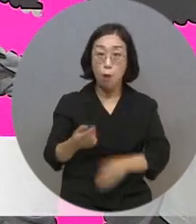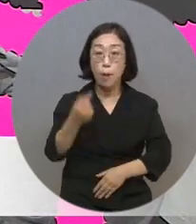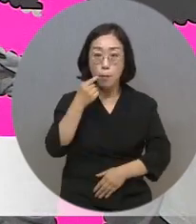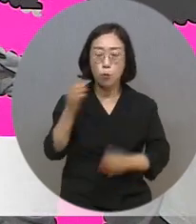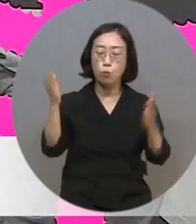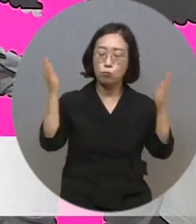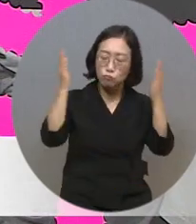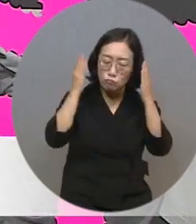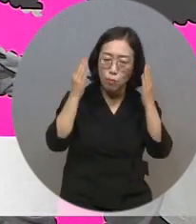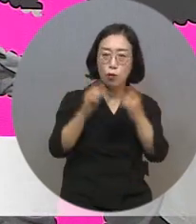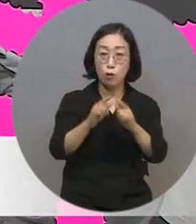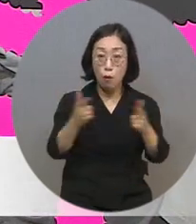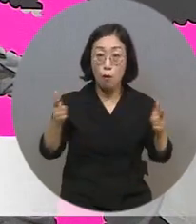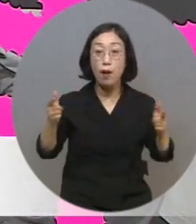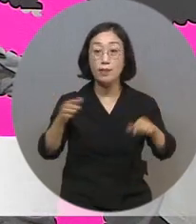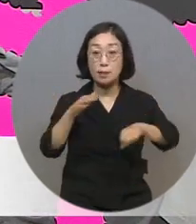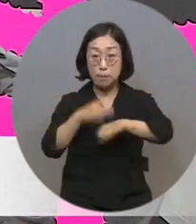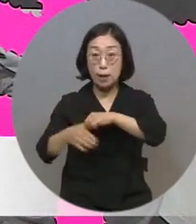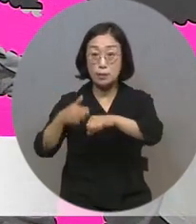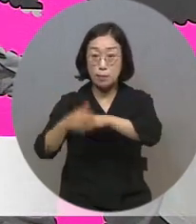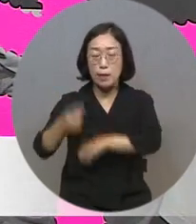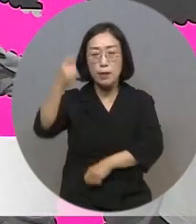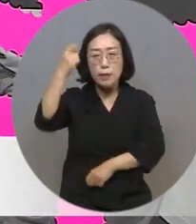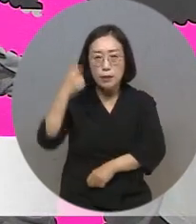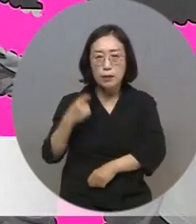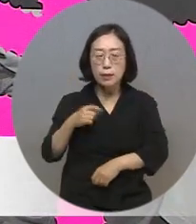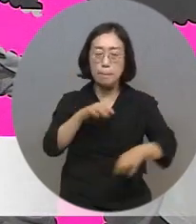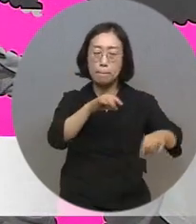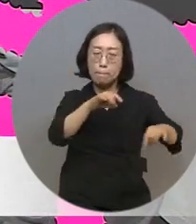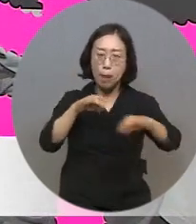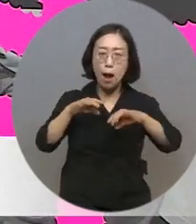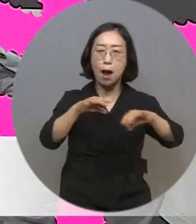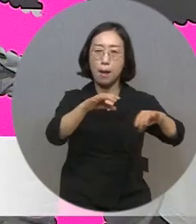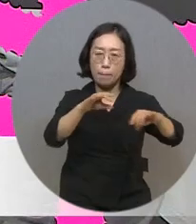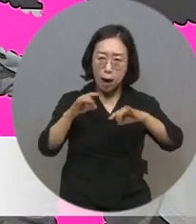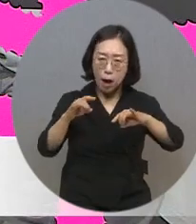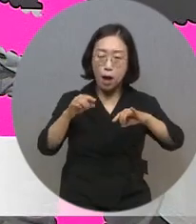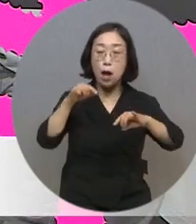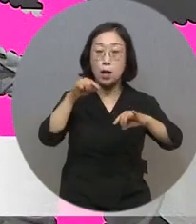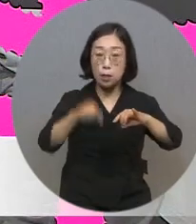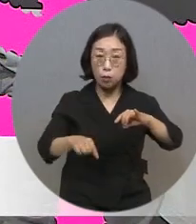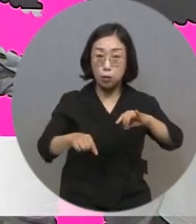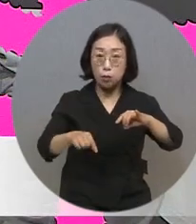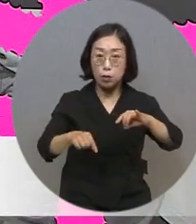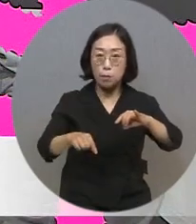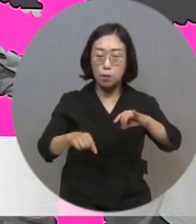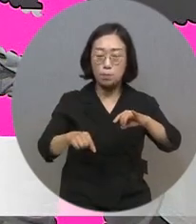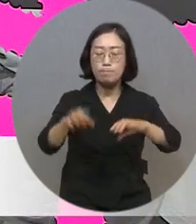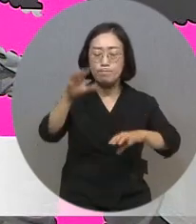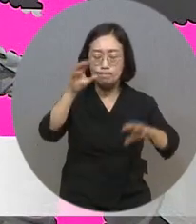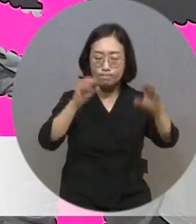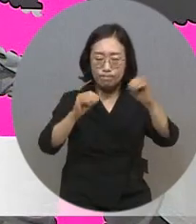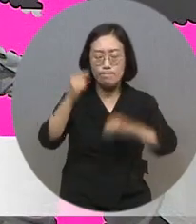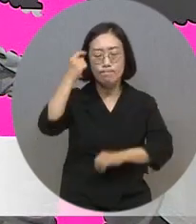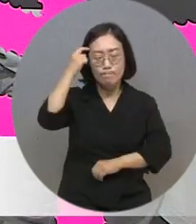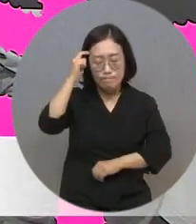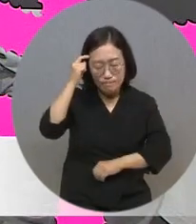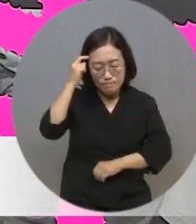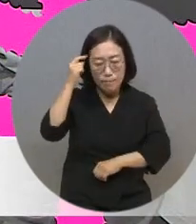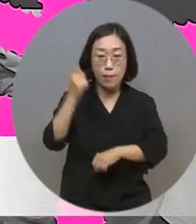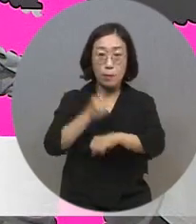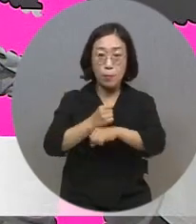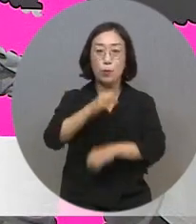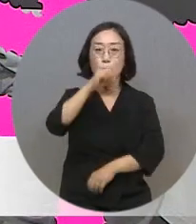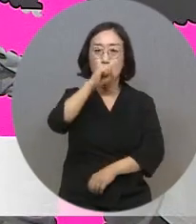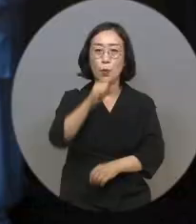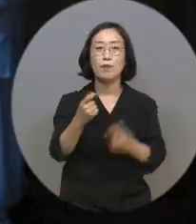해보고 여러 가지 방식으로 느껴지는 게 뭔지를 한번 좀 받아들여주면서 공연을 관람하시면